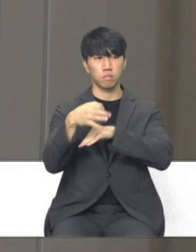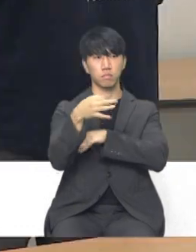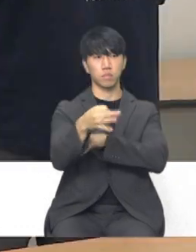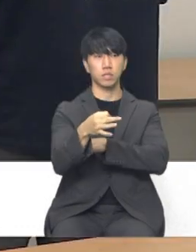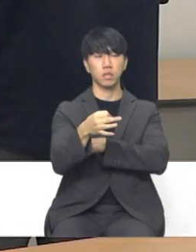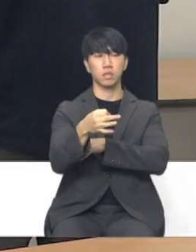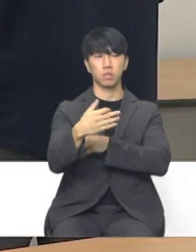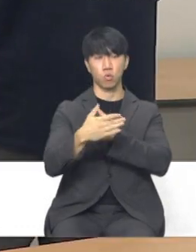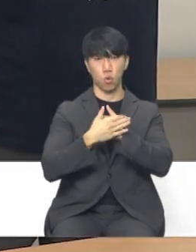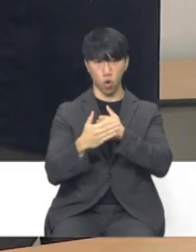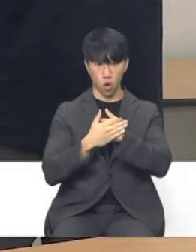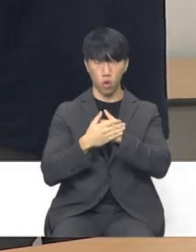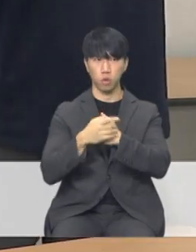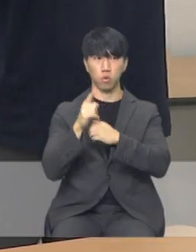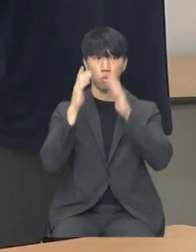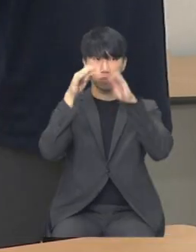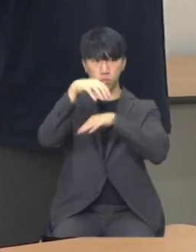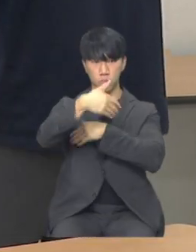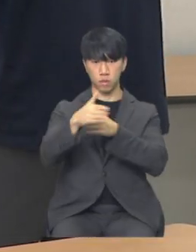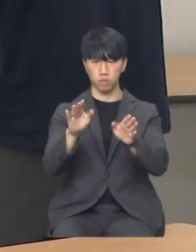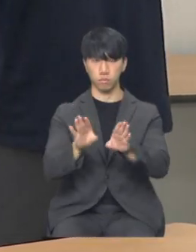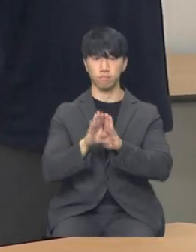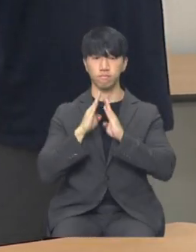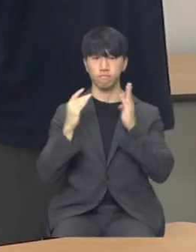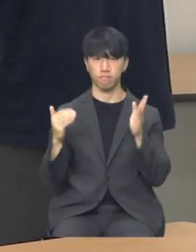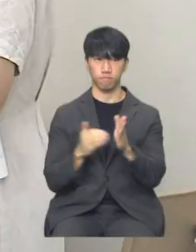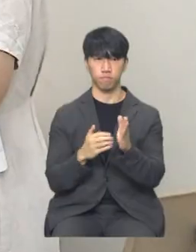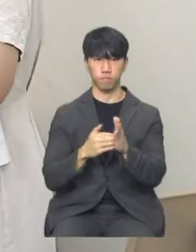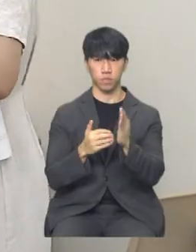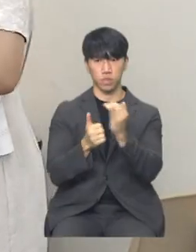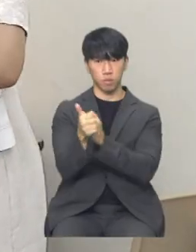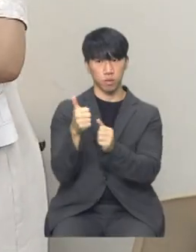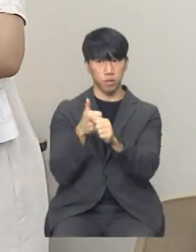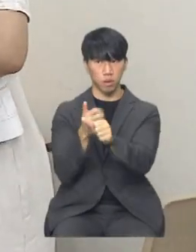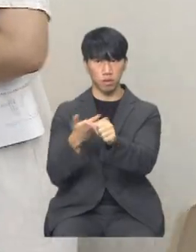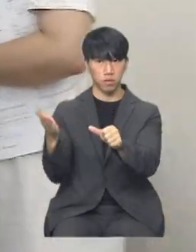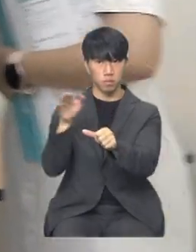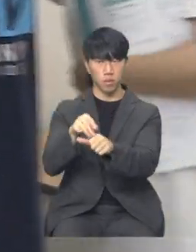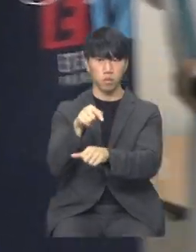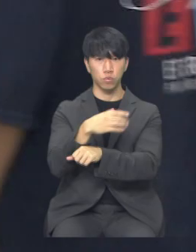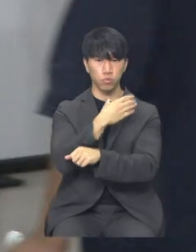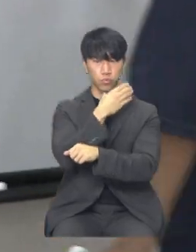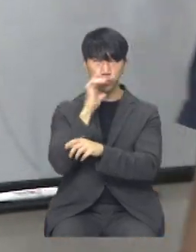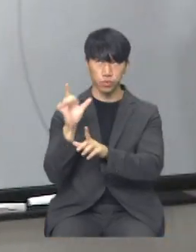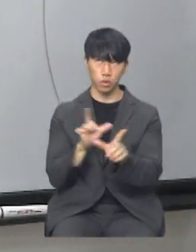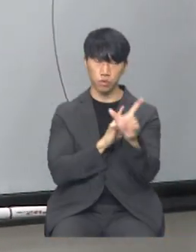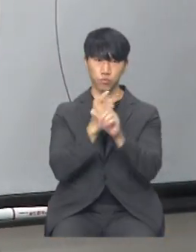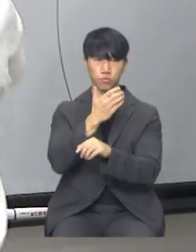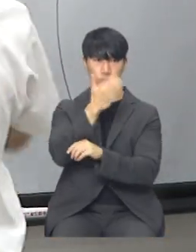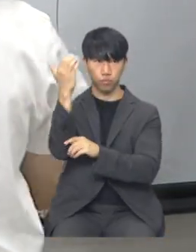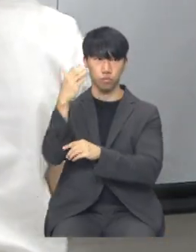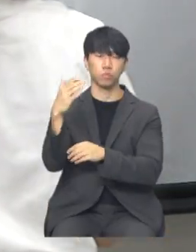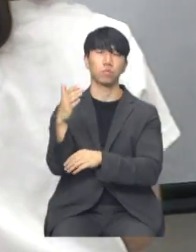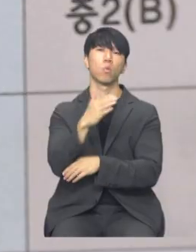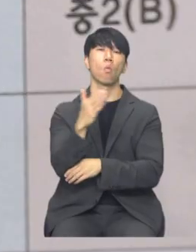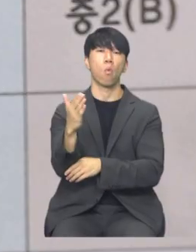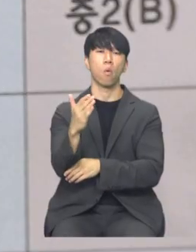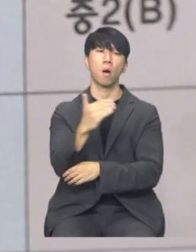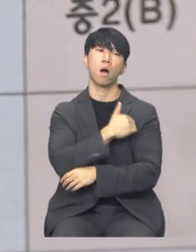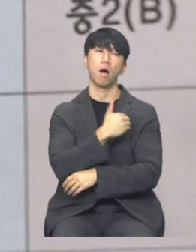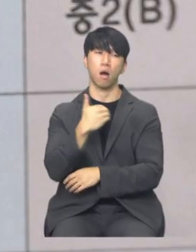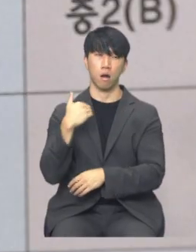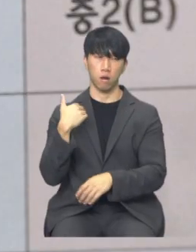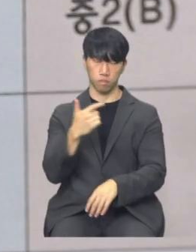보습학원을 개원했습니다. 남편을 따라 오게 됐지만 이곳에서의 노후 생활까지 꿈꿀 정도로 만족스러운 농촌